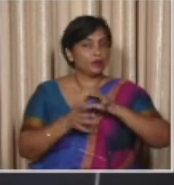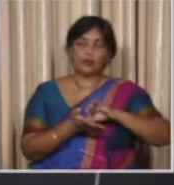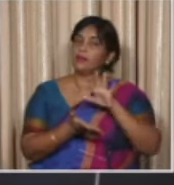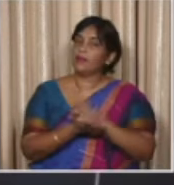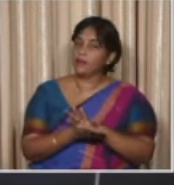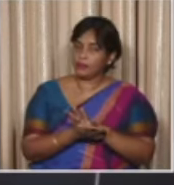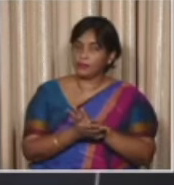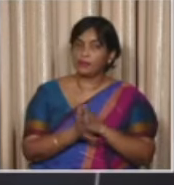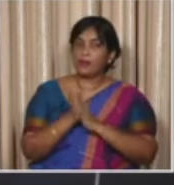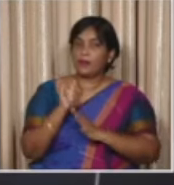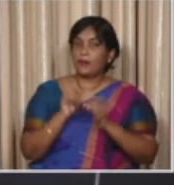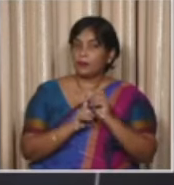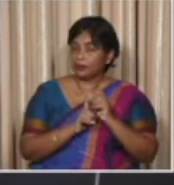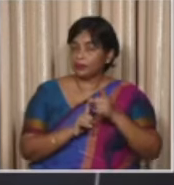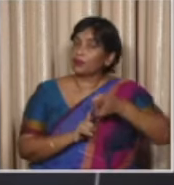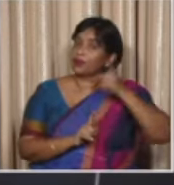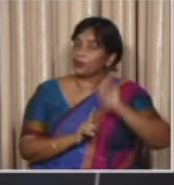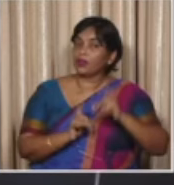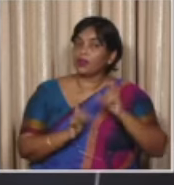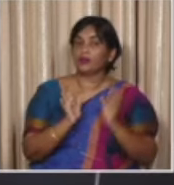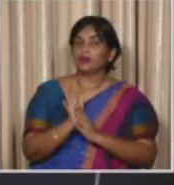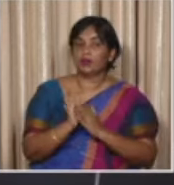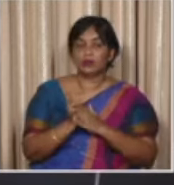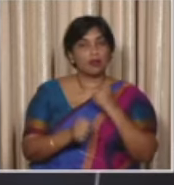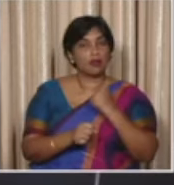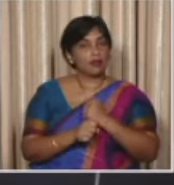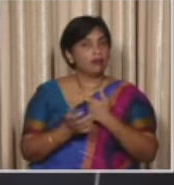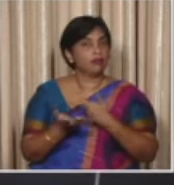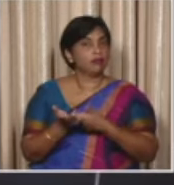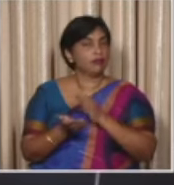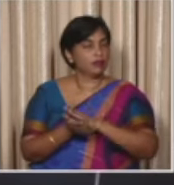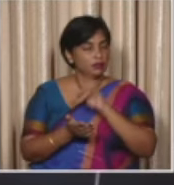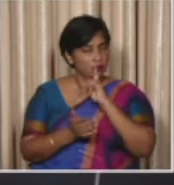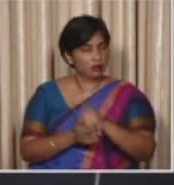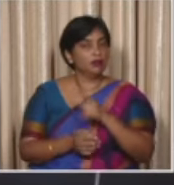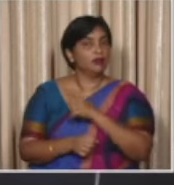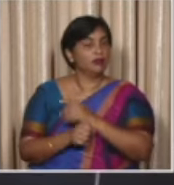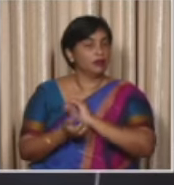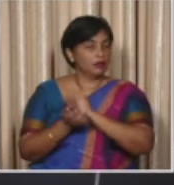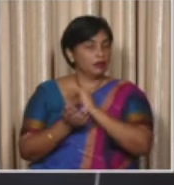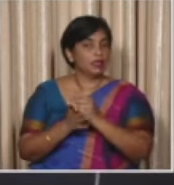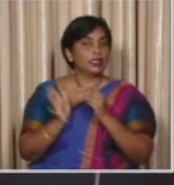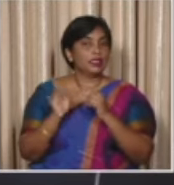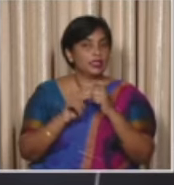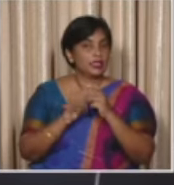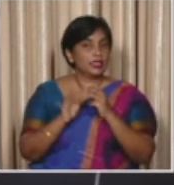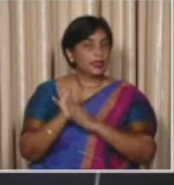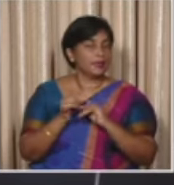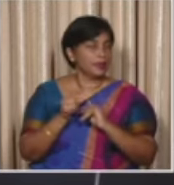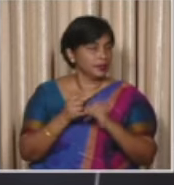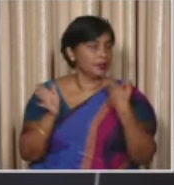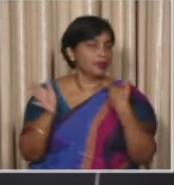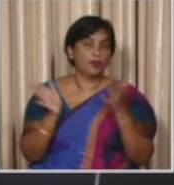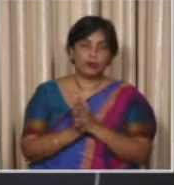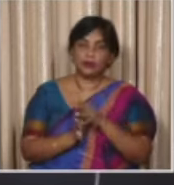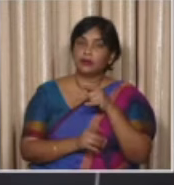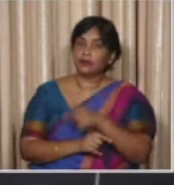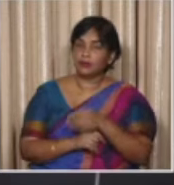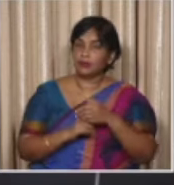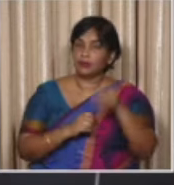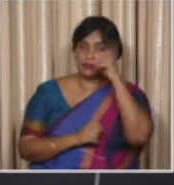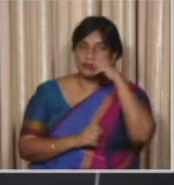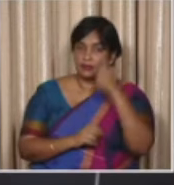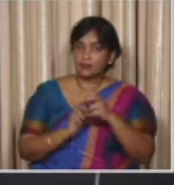කළේ අමාත්‍ය අනුකමිටුවට මහා භාණ්ඩාගාරයේ වාර්තා කළා. මහා භාණ්ඩාගාරයේ DMS එකයි මේ සියලු දෙනා මේ තීන